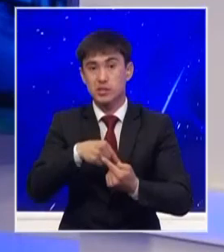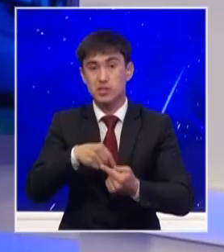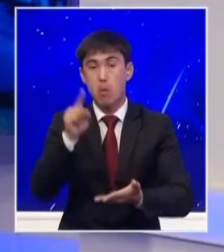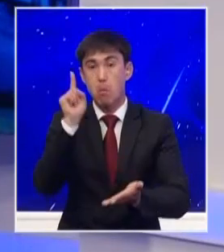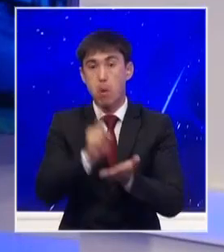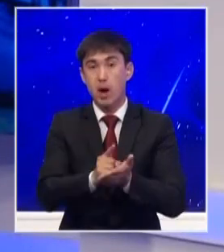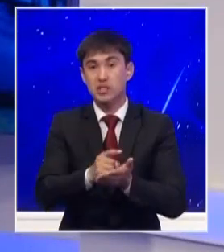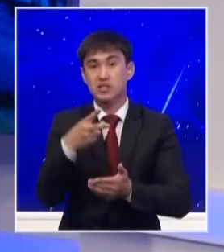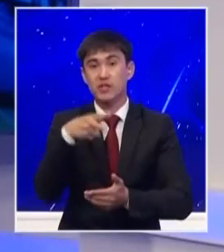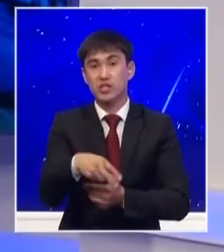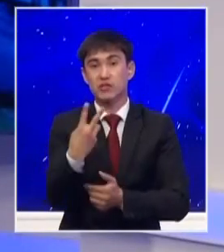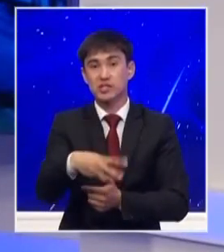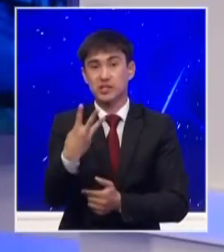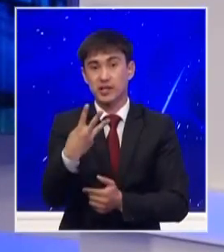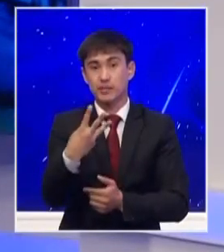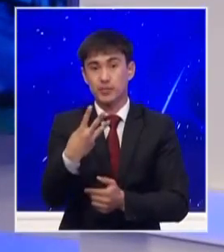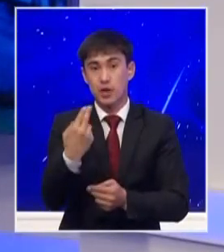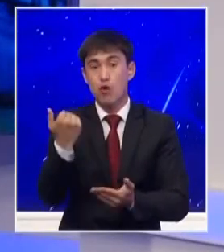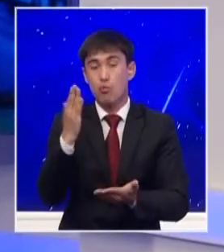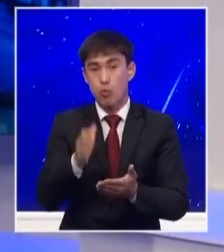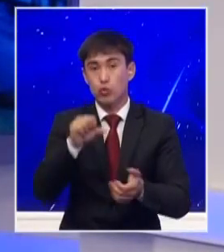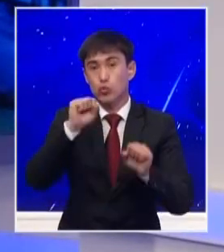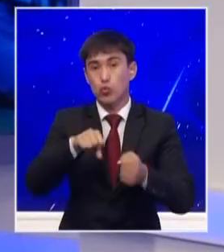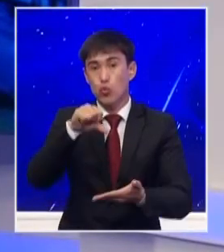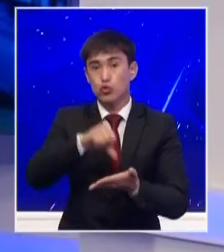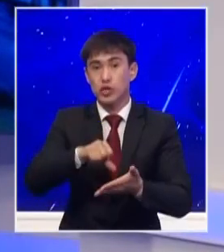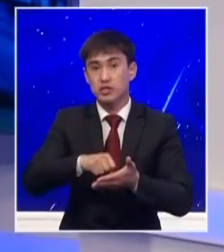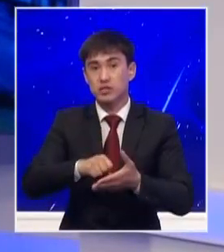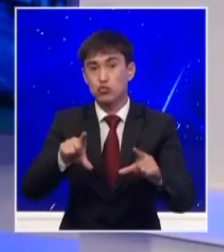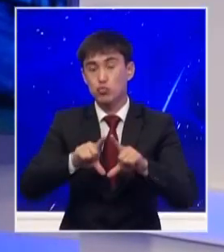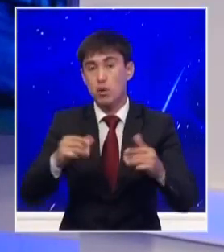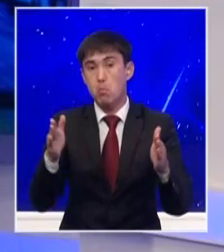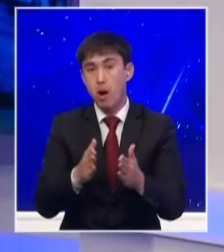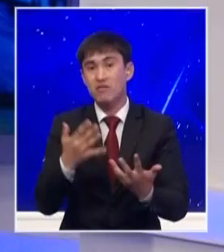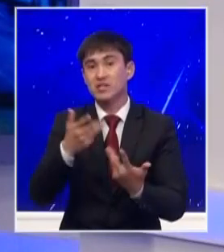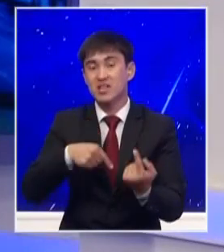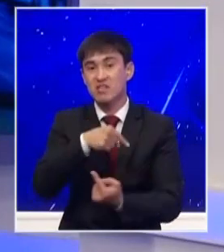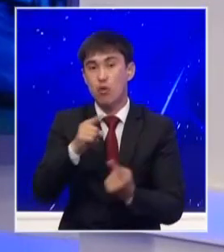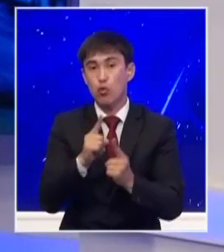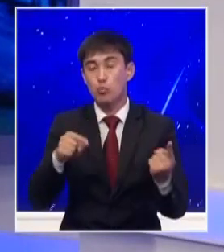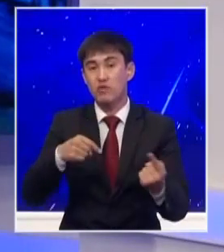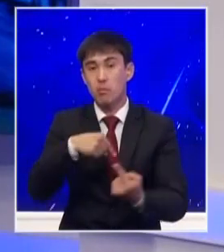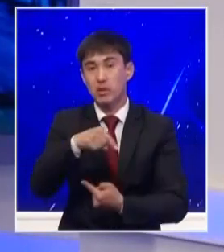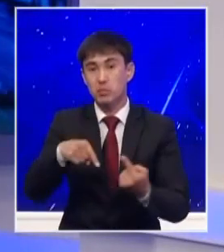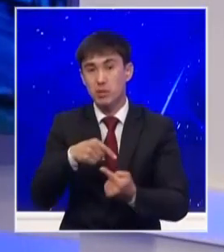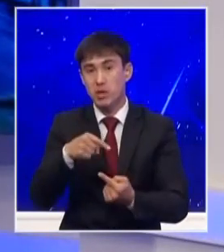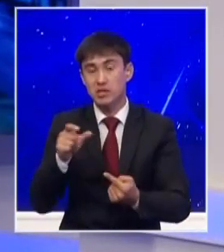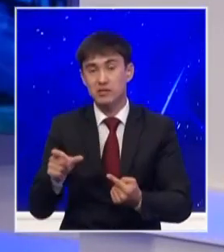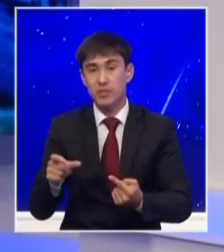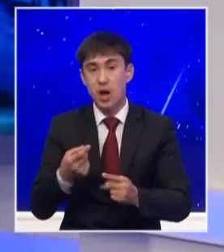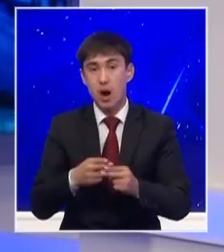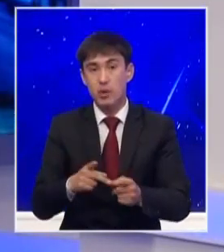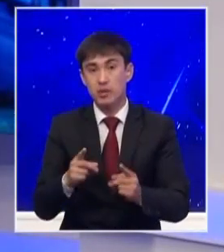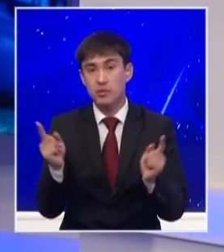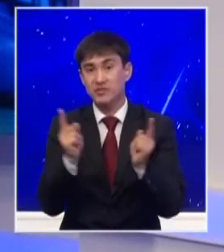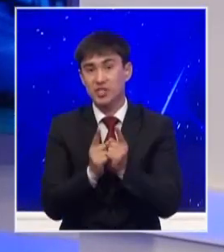бизнеса «ПАРАС-2023». В нем могут принять участие субъекты малого, среднего и крупного предпринимательства. Об